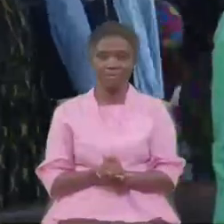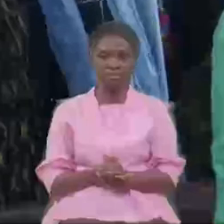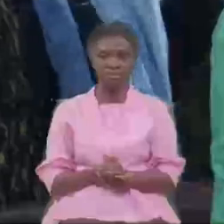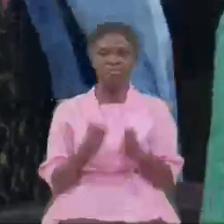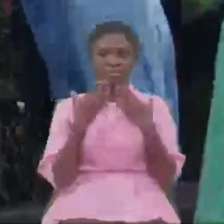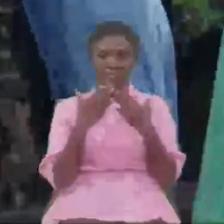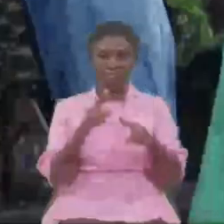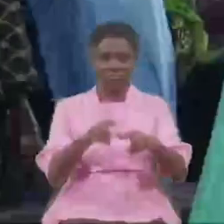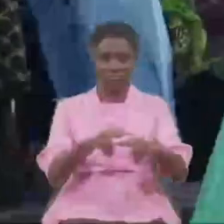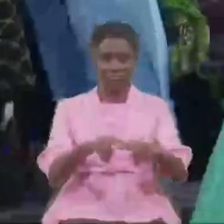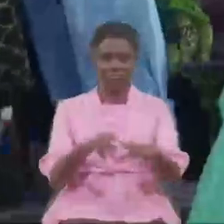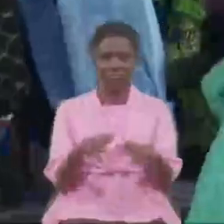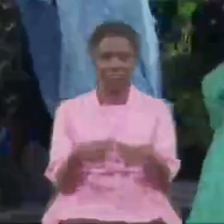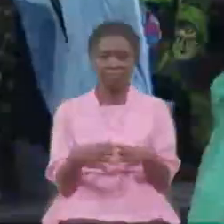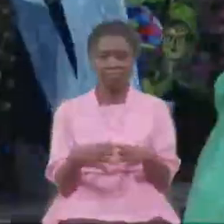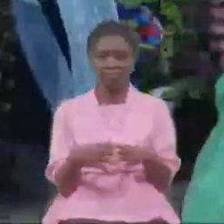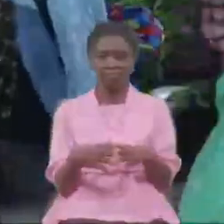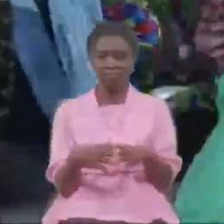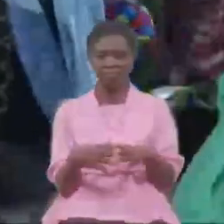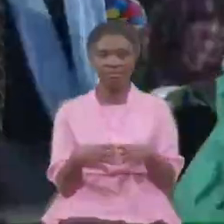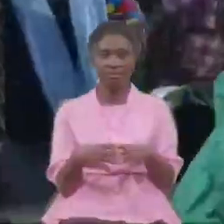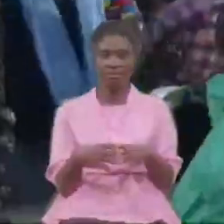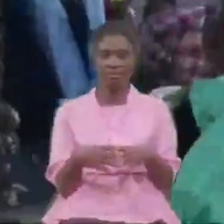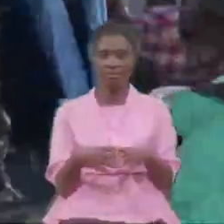Merci beaucoup, asseyez-vous.